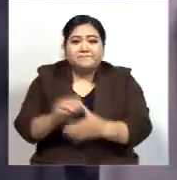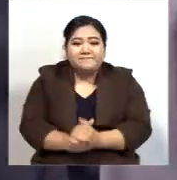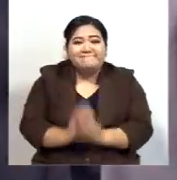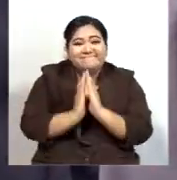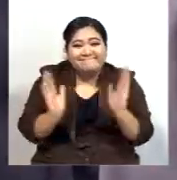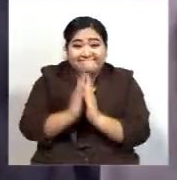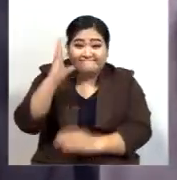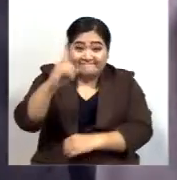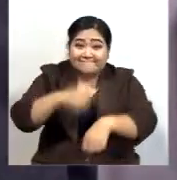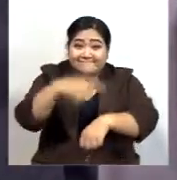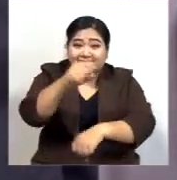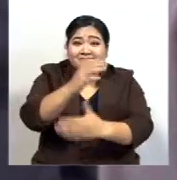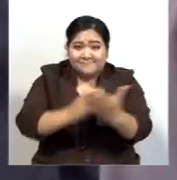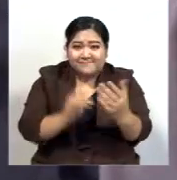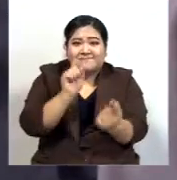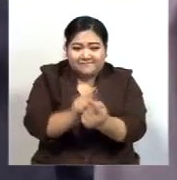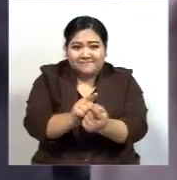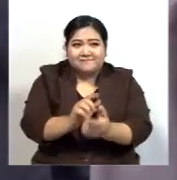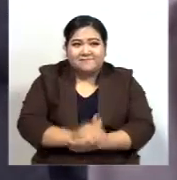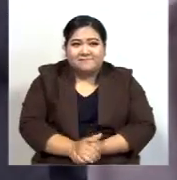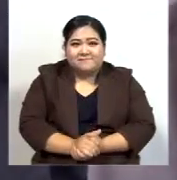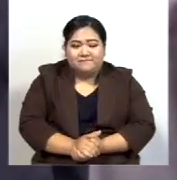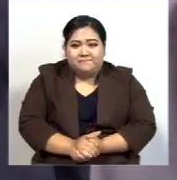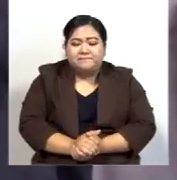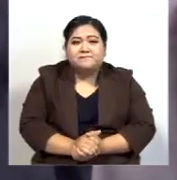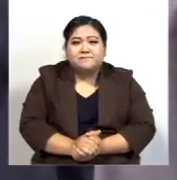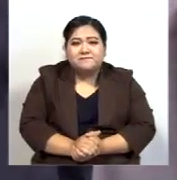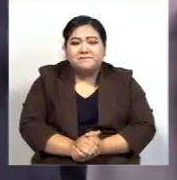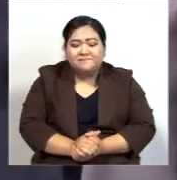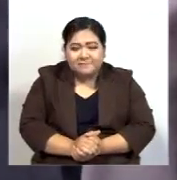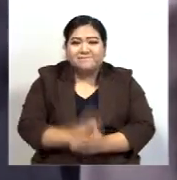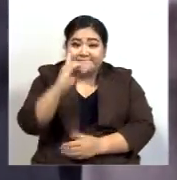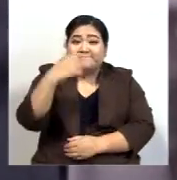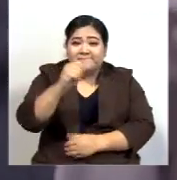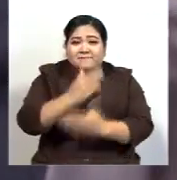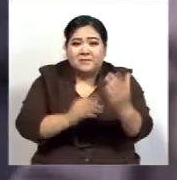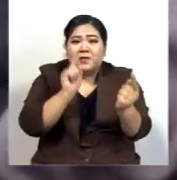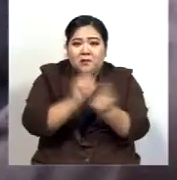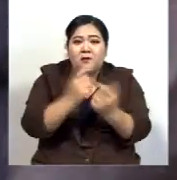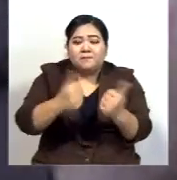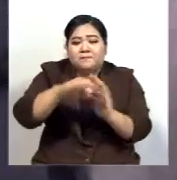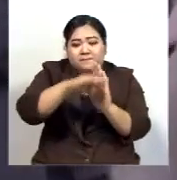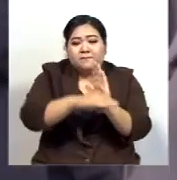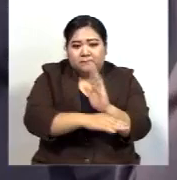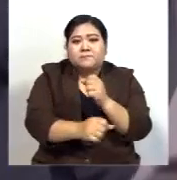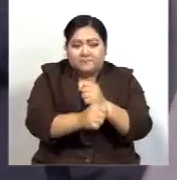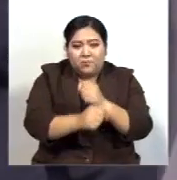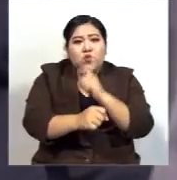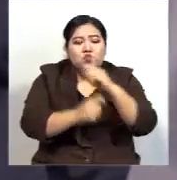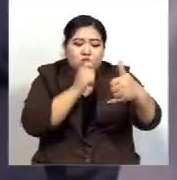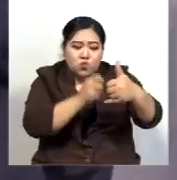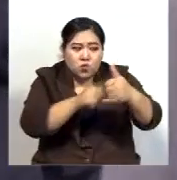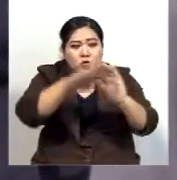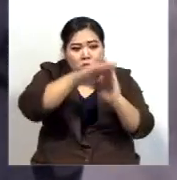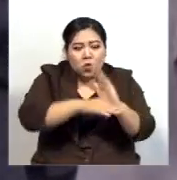ครับเดี๋ยวพรุ่งนี้สิบโมงครึ่งเจอที่ก็คงจะจบแล้วครับครับตอนนี้เข้าสู่กระบวนการอยากเข้าสู่การสอบสวนแล้ว